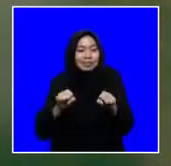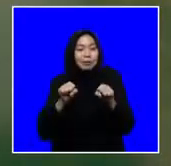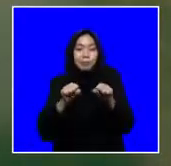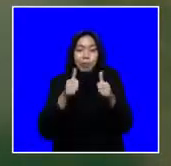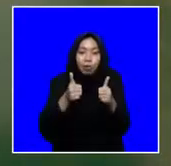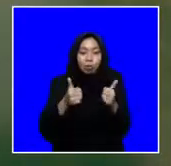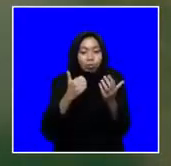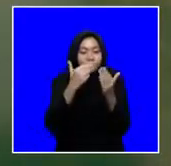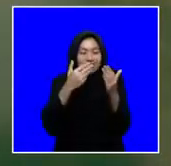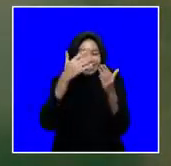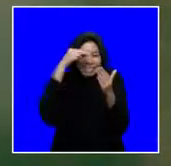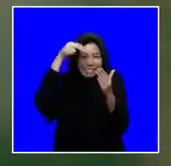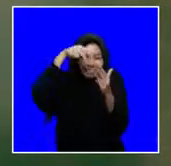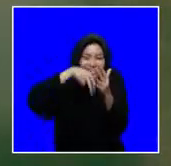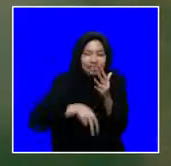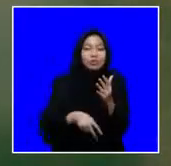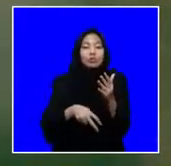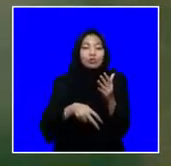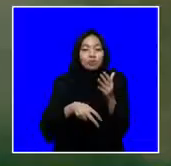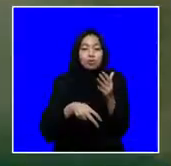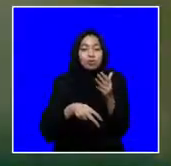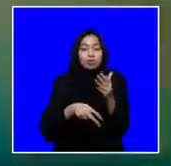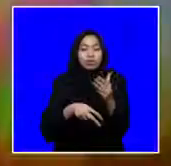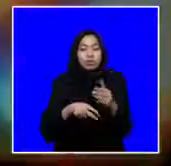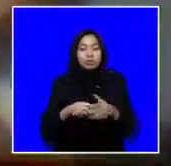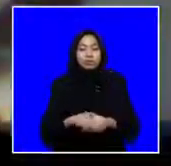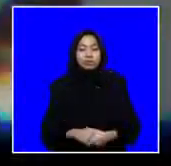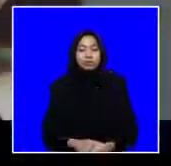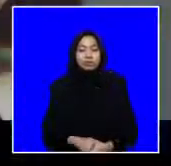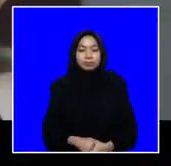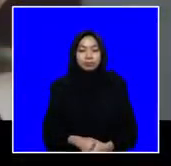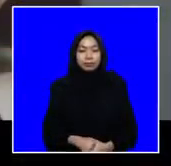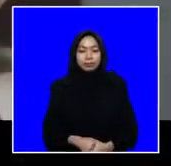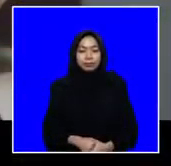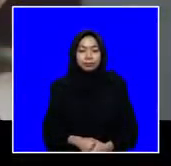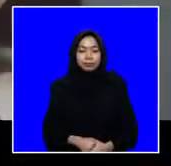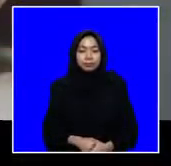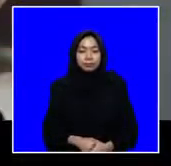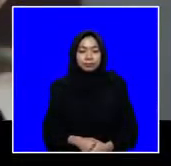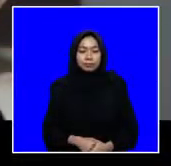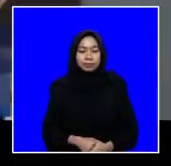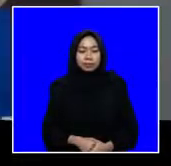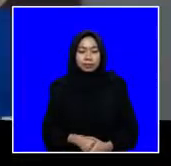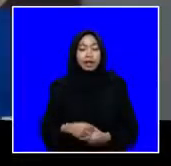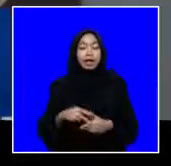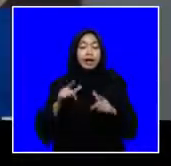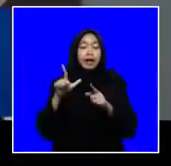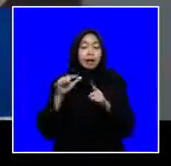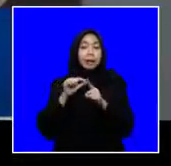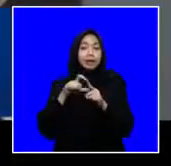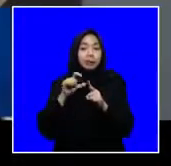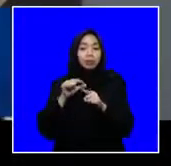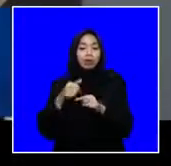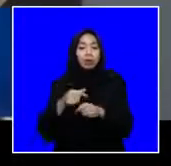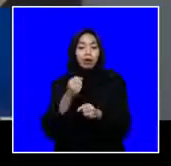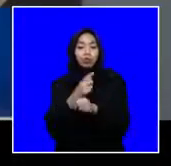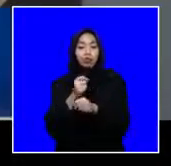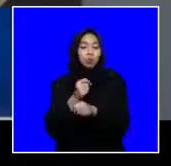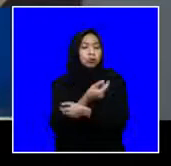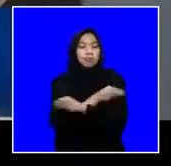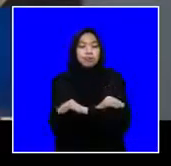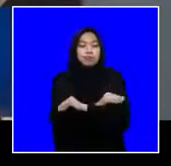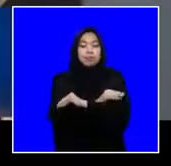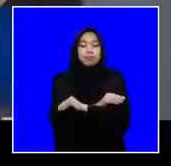di forum kajian seni dalam lingkup menjadi momen untuk para guru meningkatkan kemampuan diri, kapasitas diri